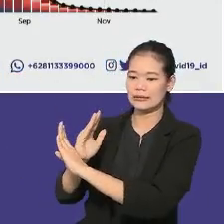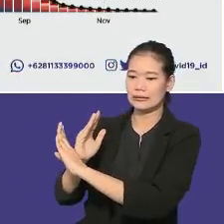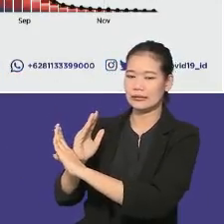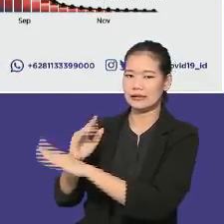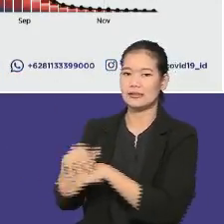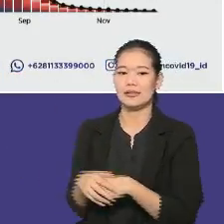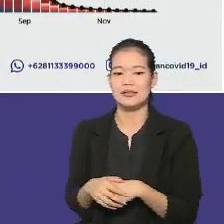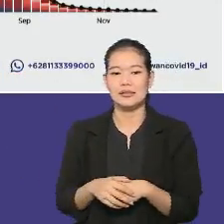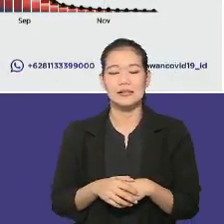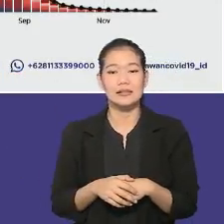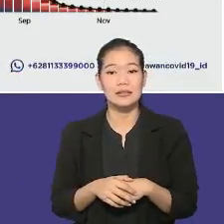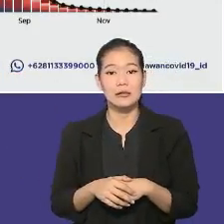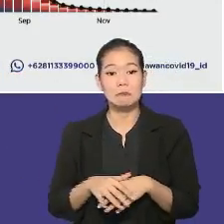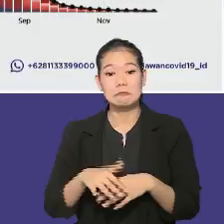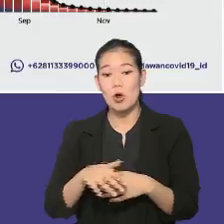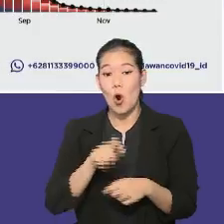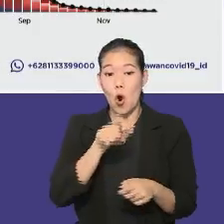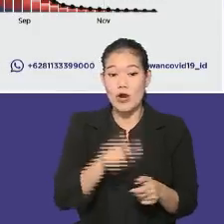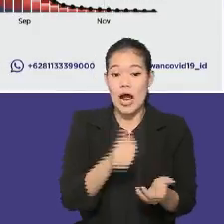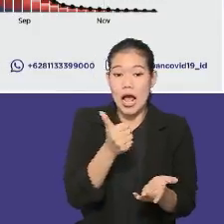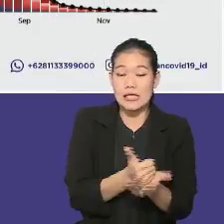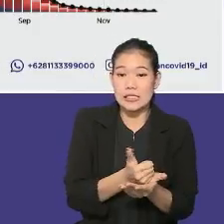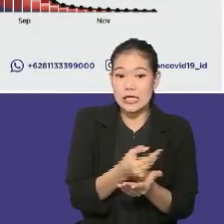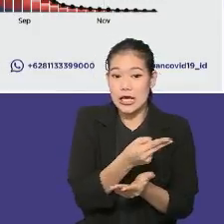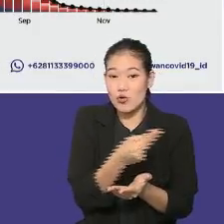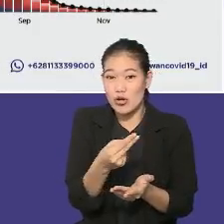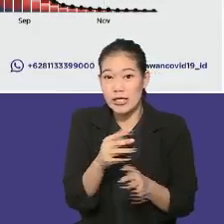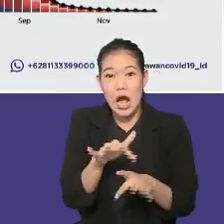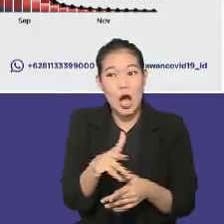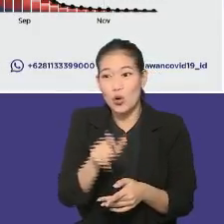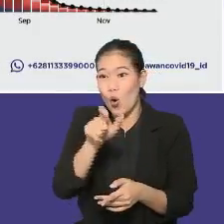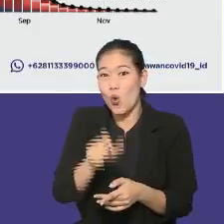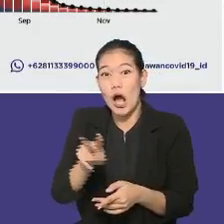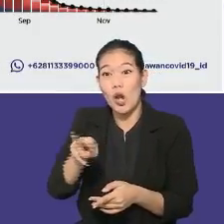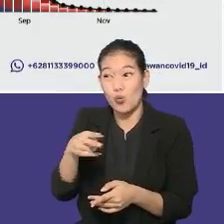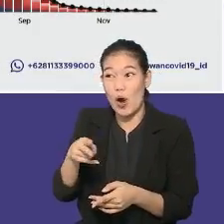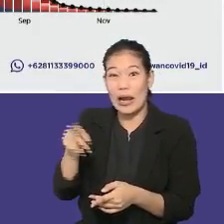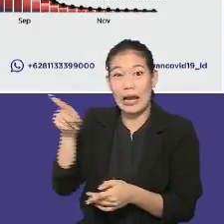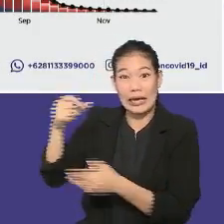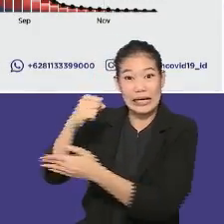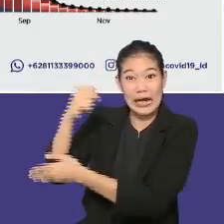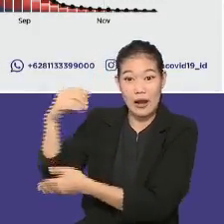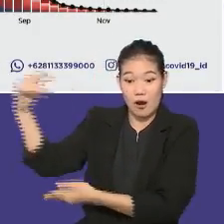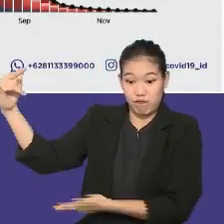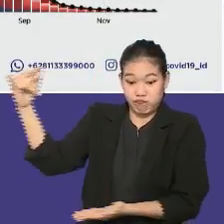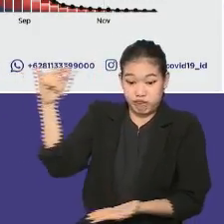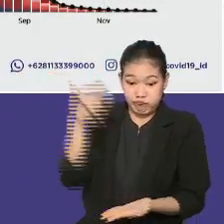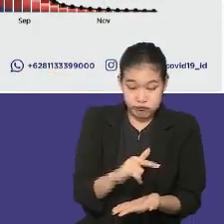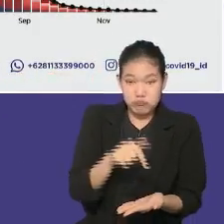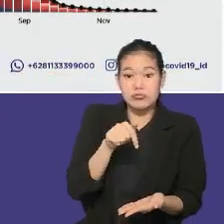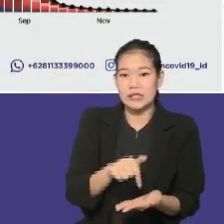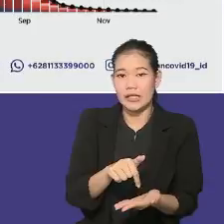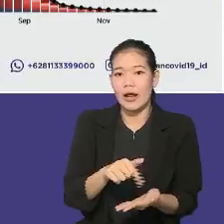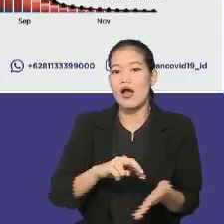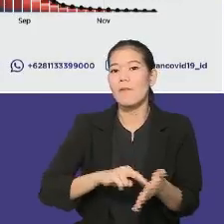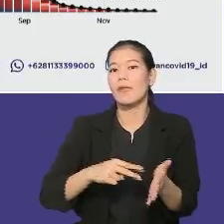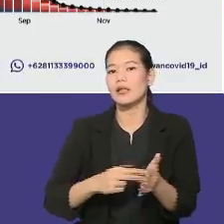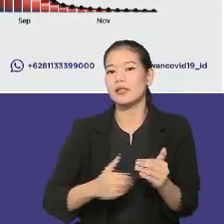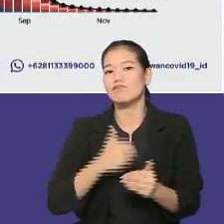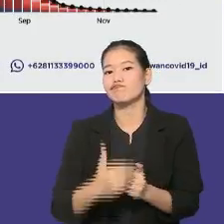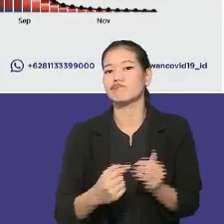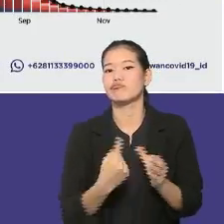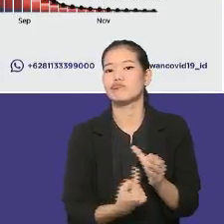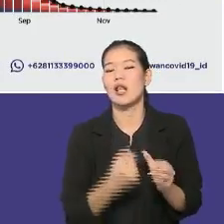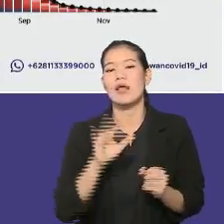dan pelaku perjalanan baik WNI dan WNA dari negara lain wajib karantina 5 hari. Kebijakan